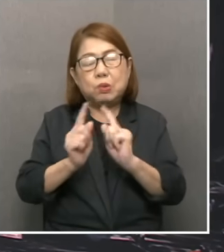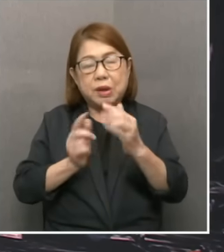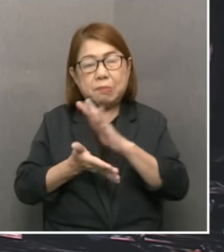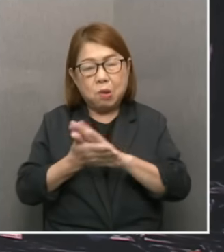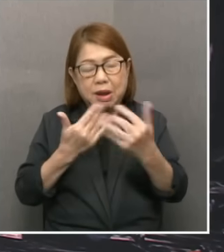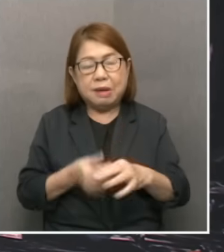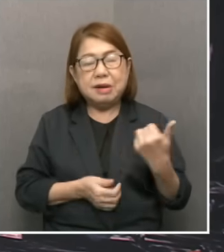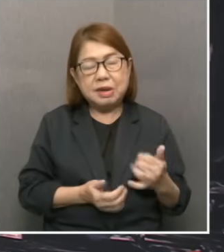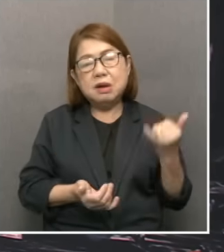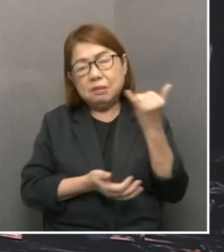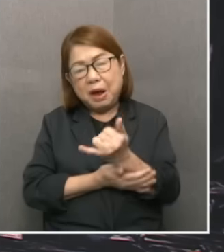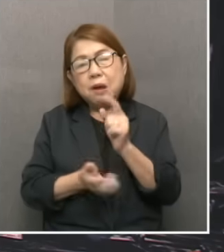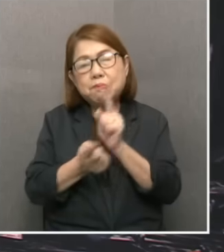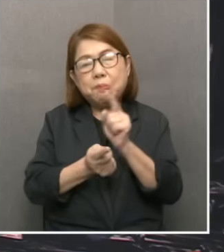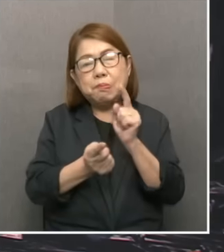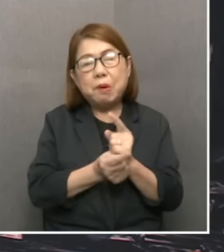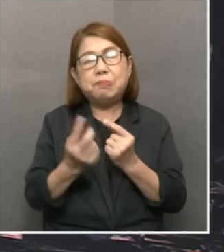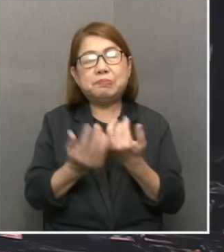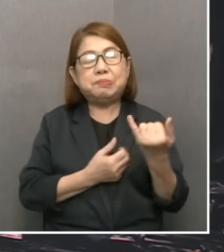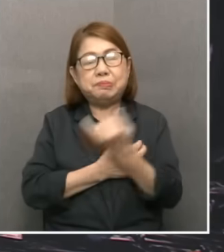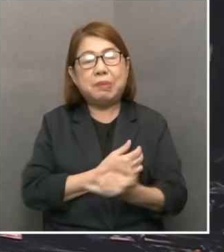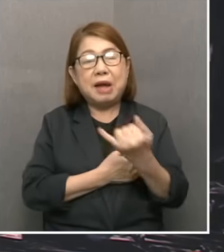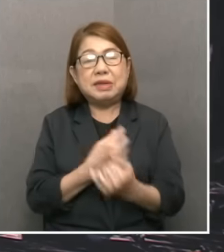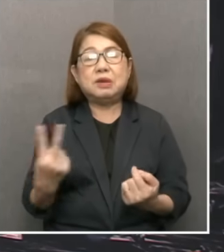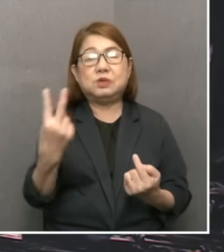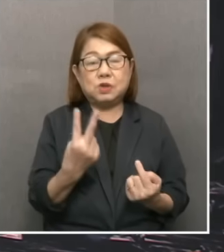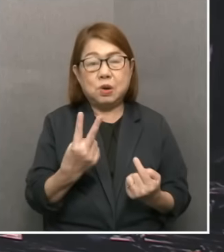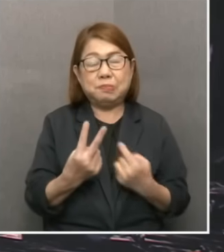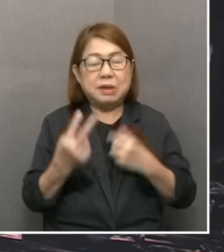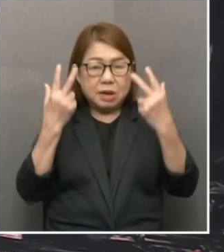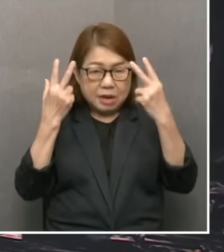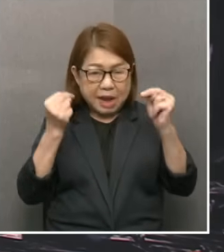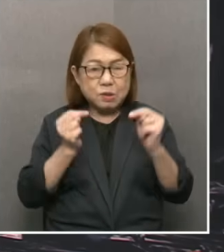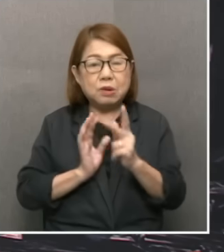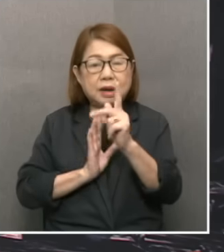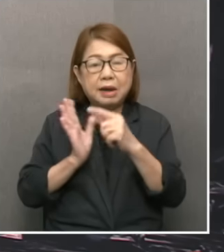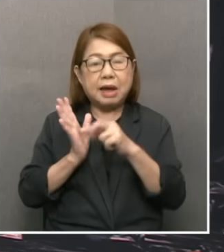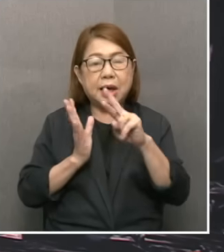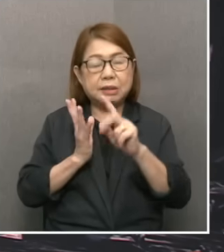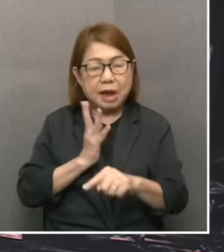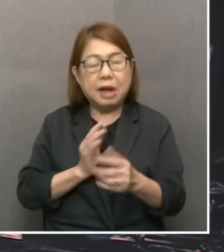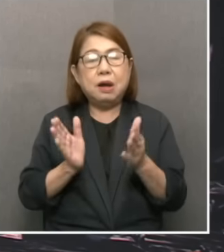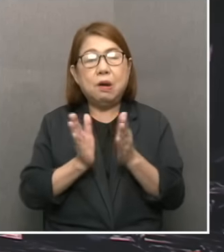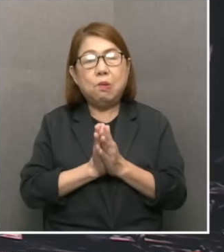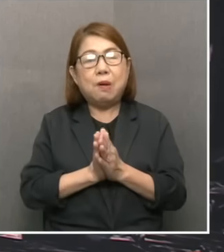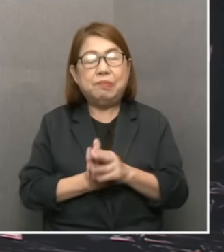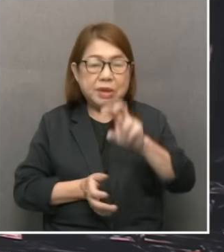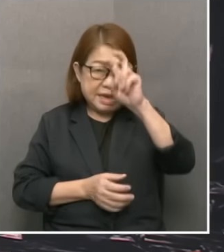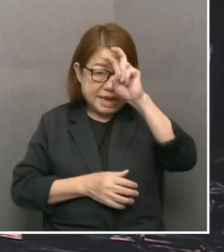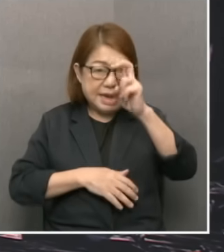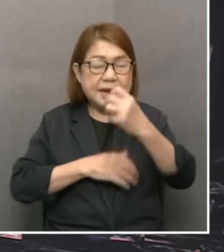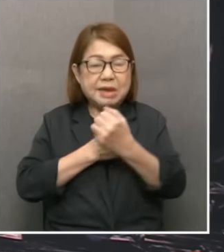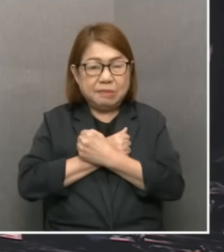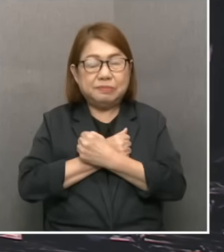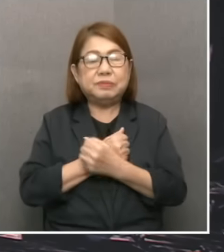2ประเทศตัวกลางนี้นะคะไทยเราไปคุยกับนายกรัฐมนตรีของกาตารและรัฐมนตรีต่างประเทศของอียิปต์ค่ะความสำคัญของ 2